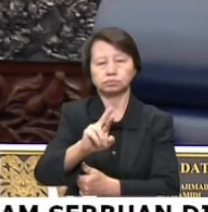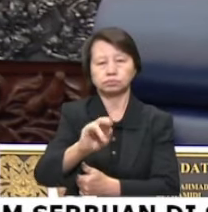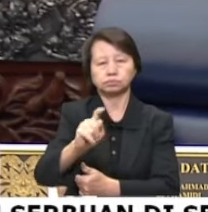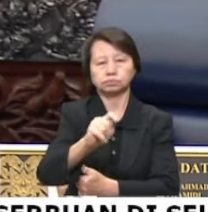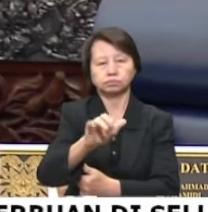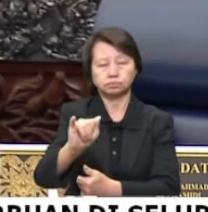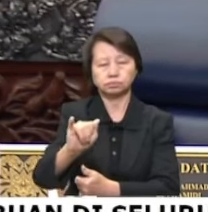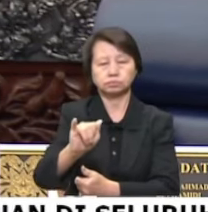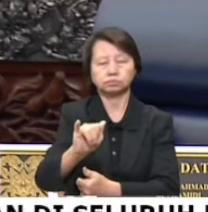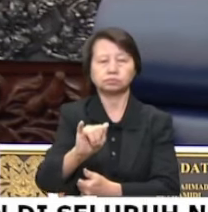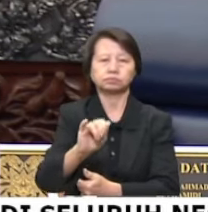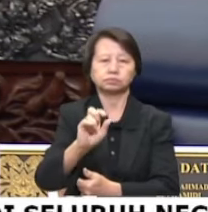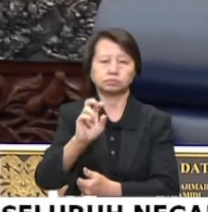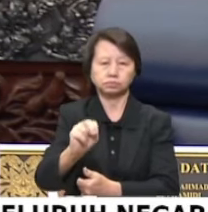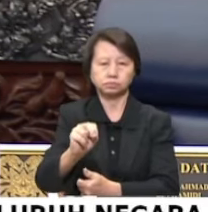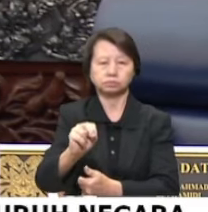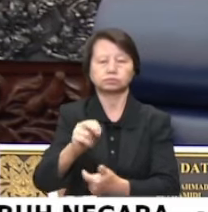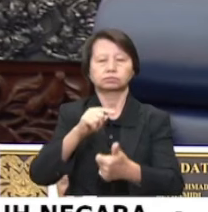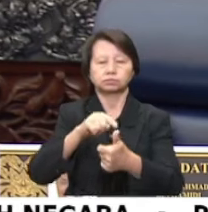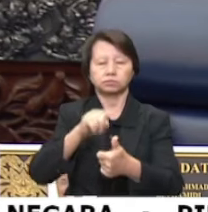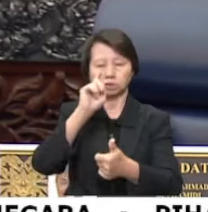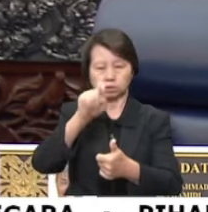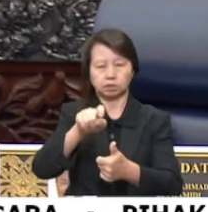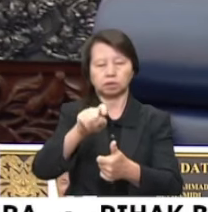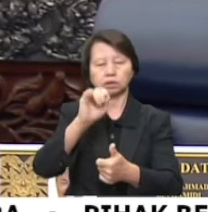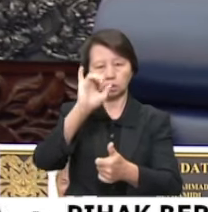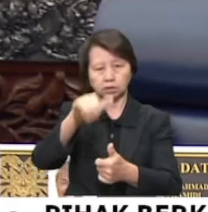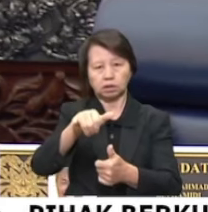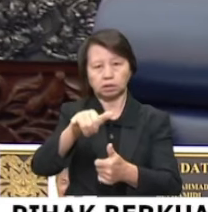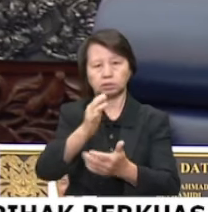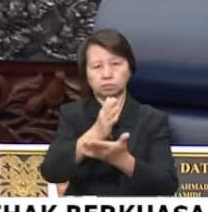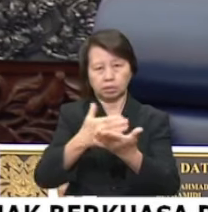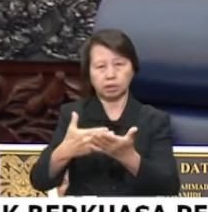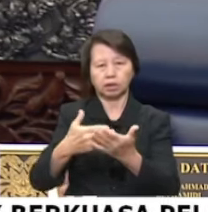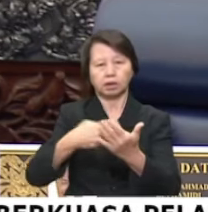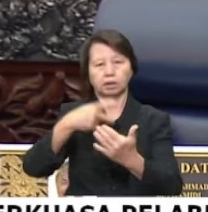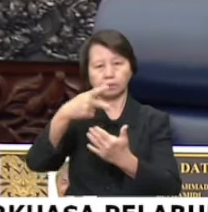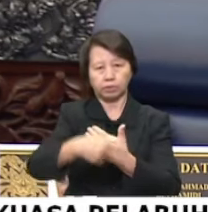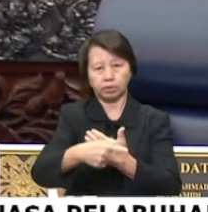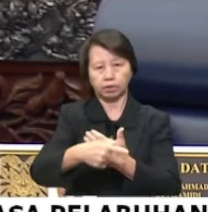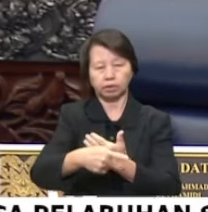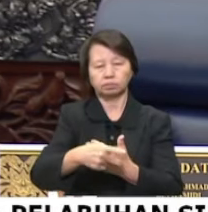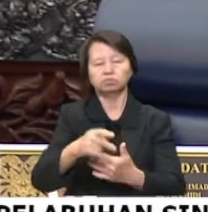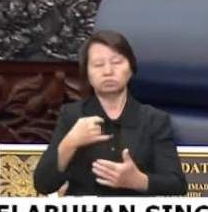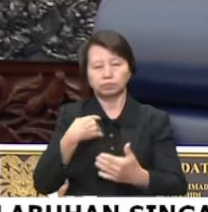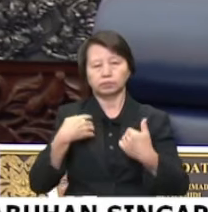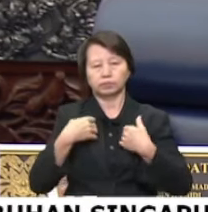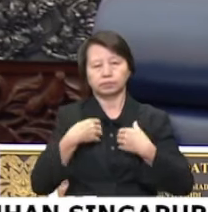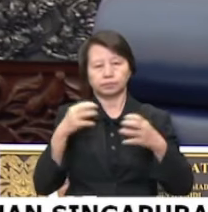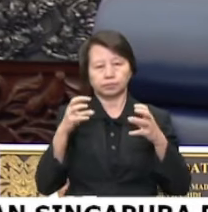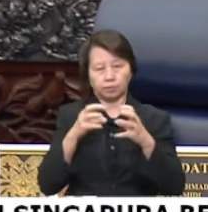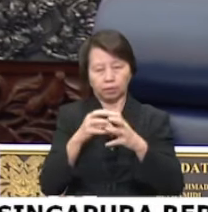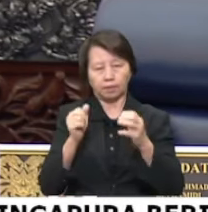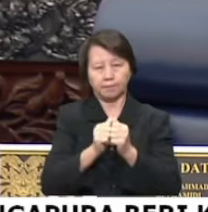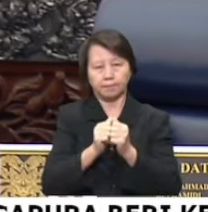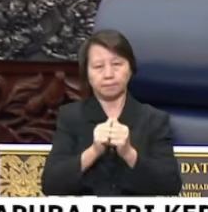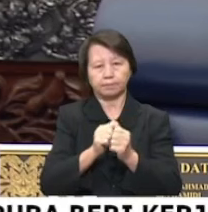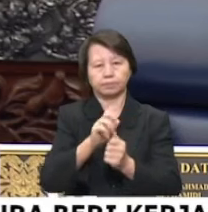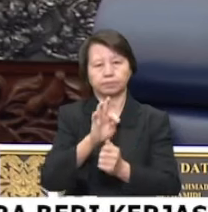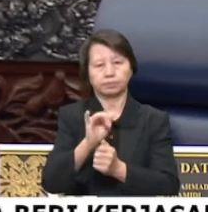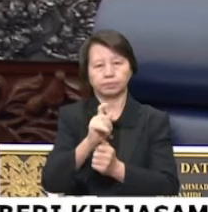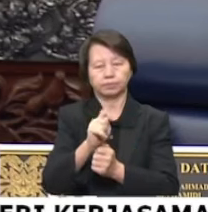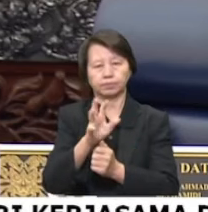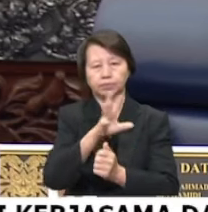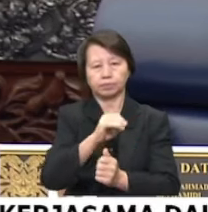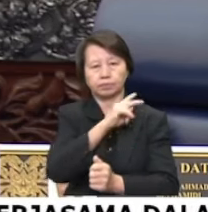tu memang sebahagian daripada program yang kita buat, iaitu di mana teknologi combined heat and power ini adalah satu kaedah